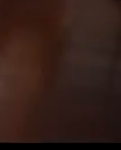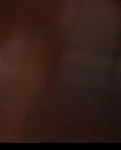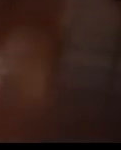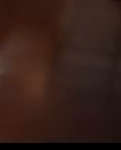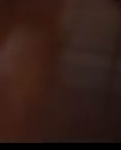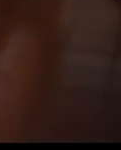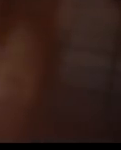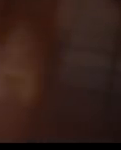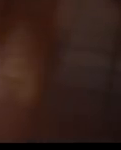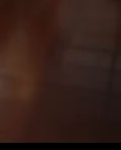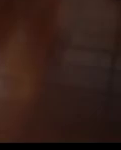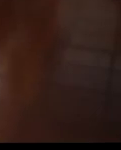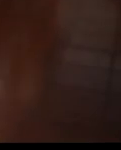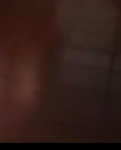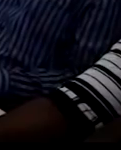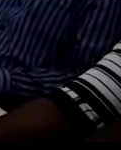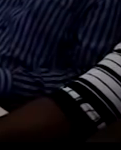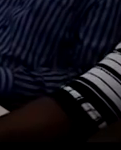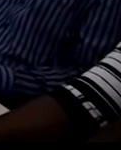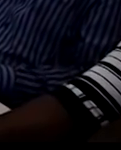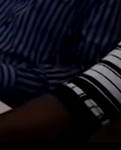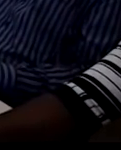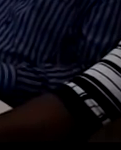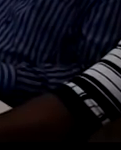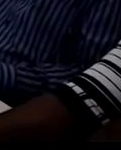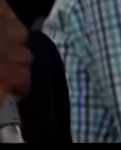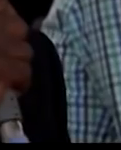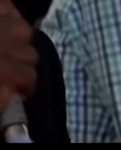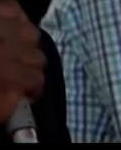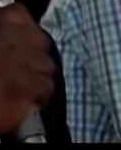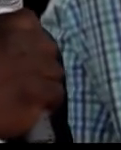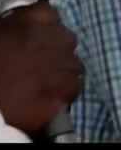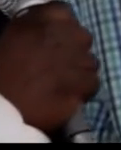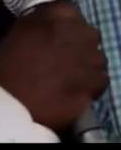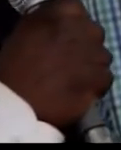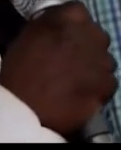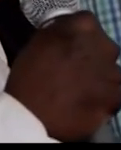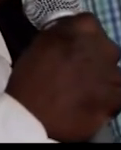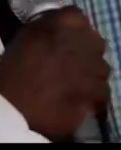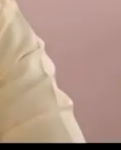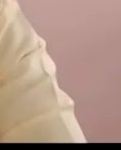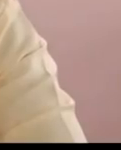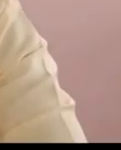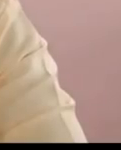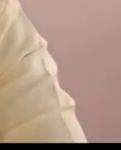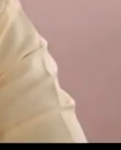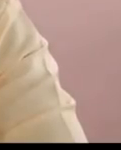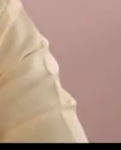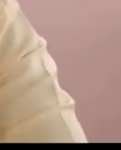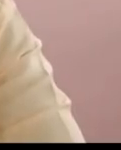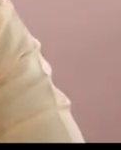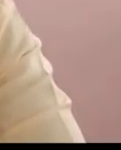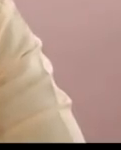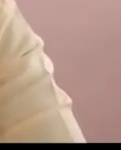vice-premier ministre, ministre de la fonction publique, s'est mis aussitôt à l'écoute de la délégation syndicale locale. Échange fructueux,